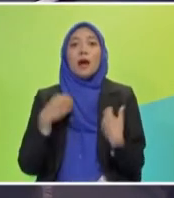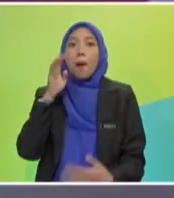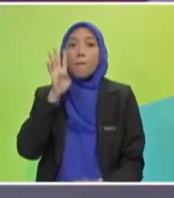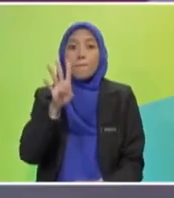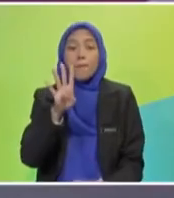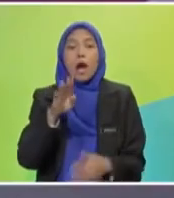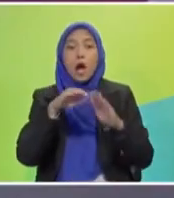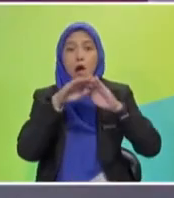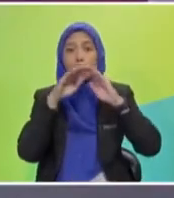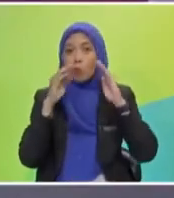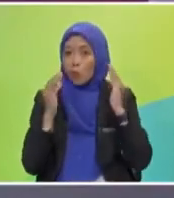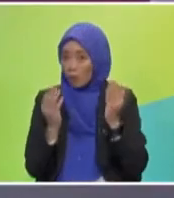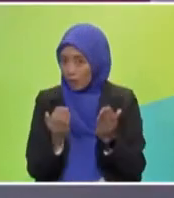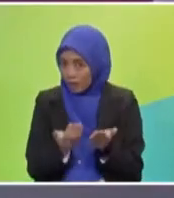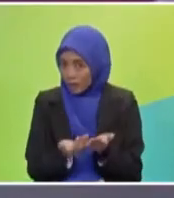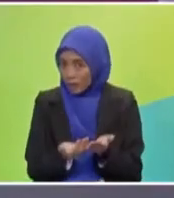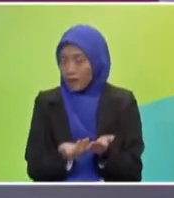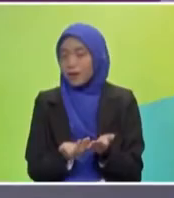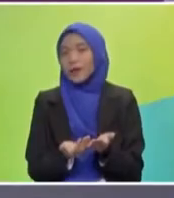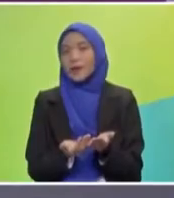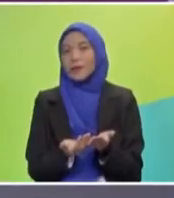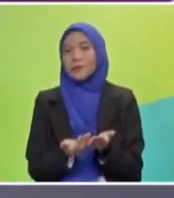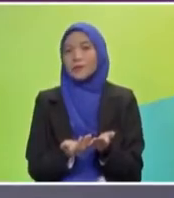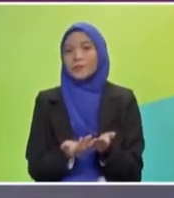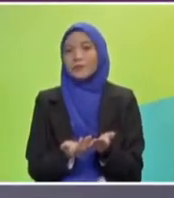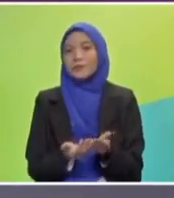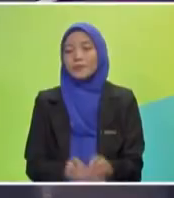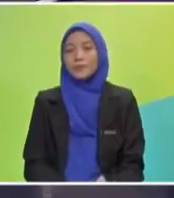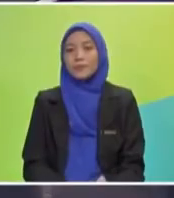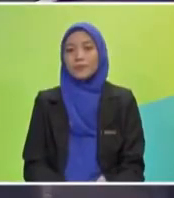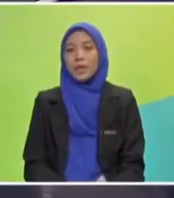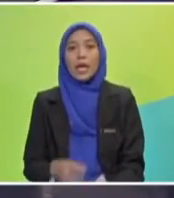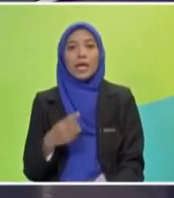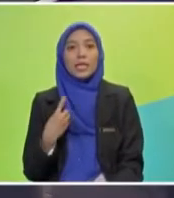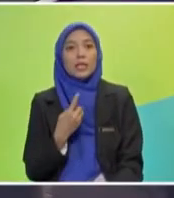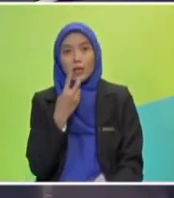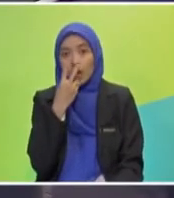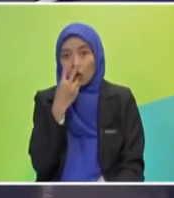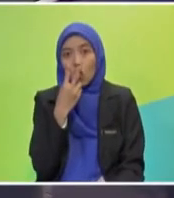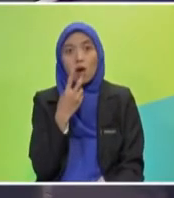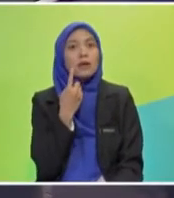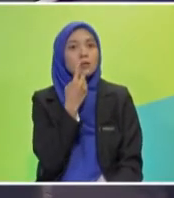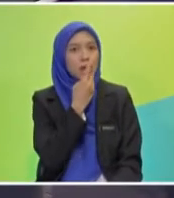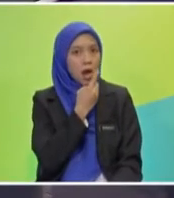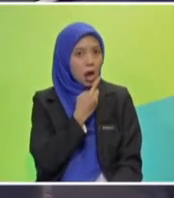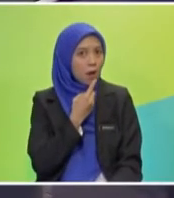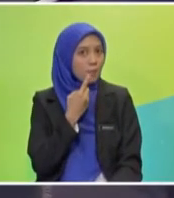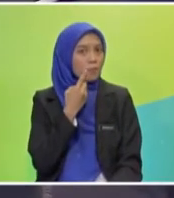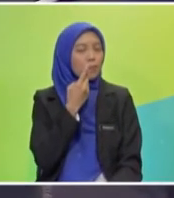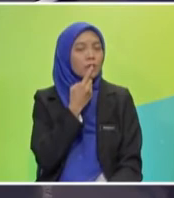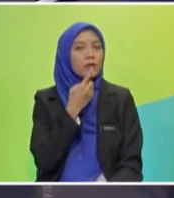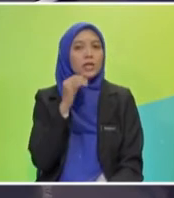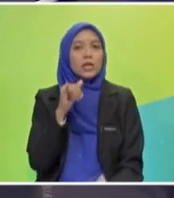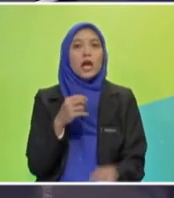mewakili murid-murid di atas talian. Okey. Jadi kita akan tengok siapa yang bertuah untuk